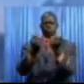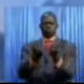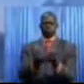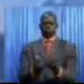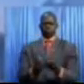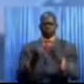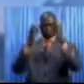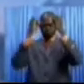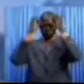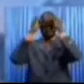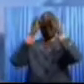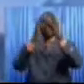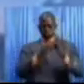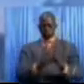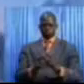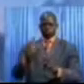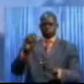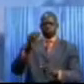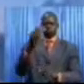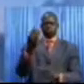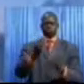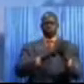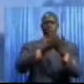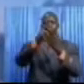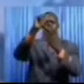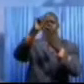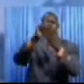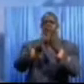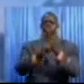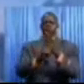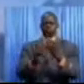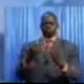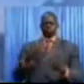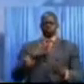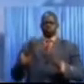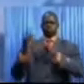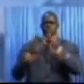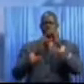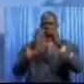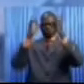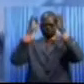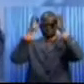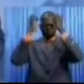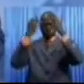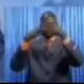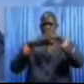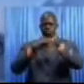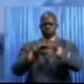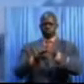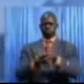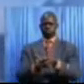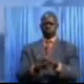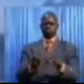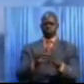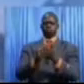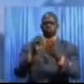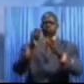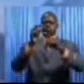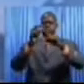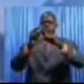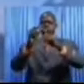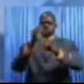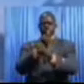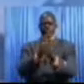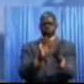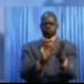éducation. Réunis le 25 juillet dernier, ils ont parlé d'éducation inclusive. Ce concept donc prend en